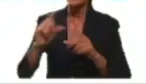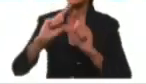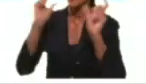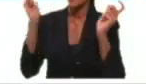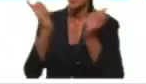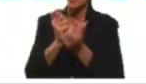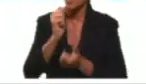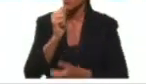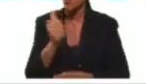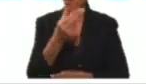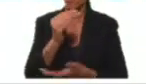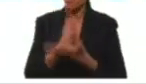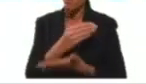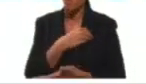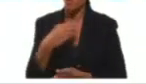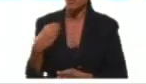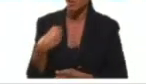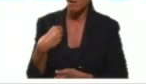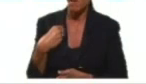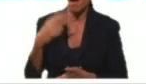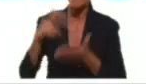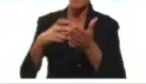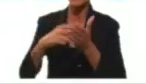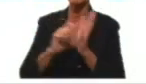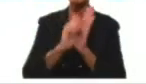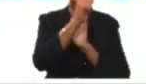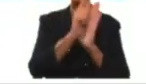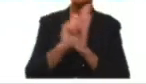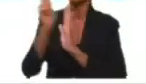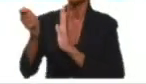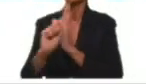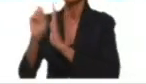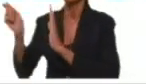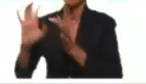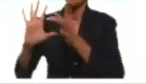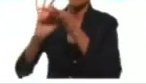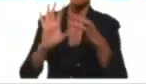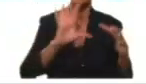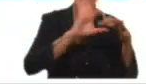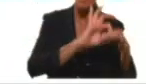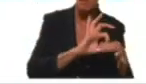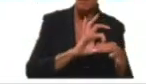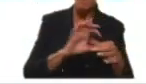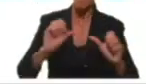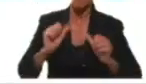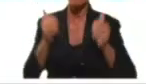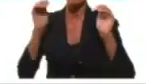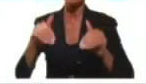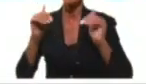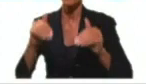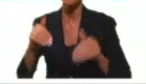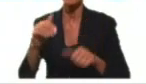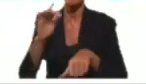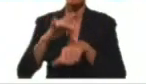całej Europie, jest brak optymalizacji połączeń między poszczególnymi gałęziami transportu, umożliwiającymi ich